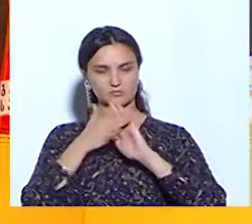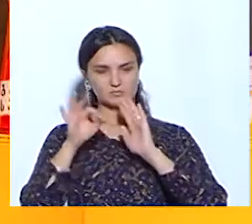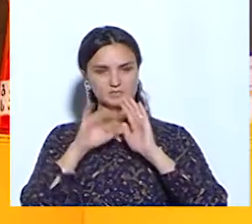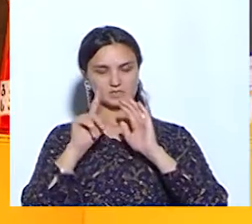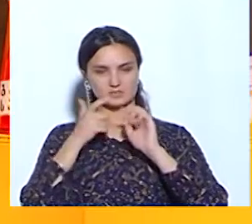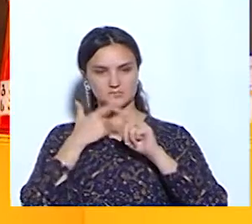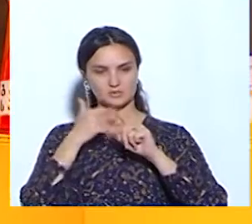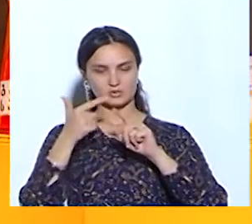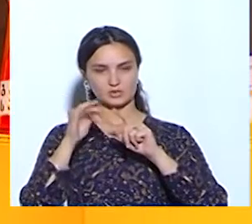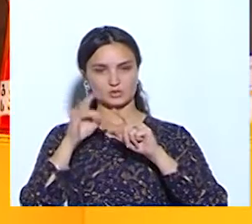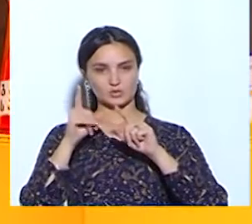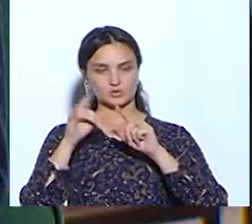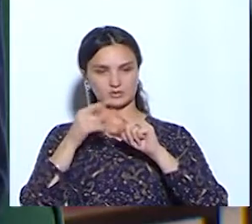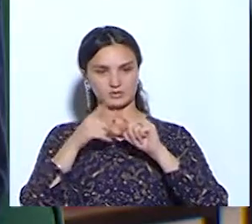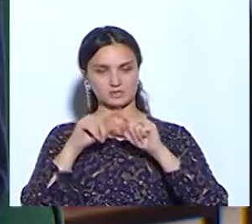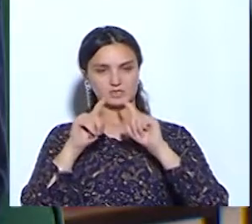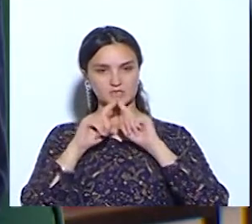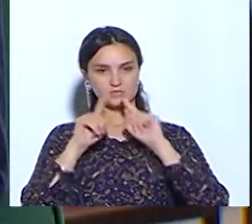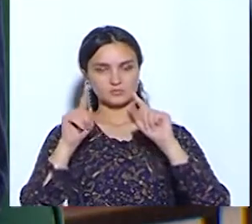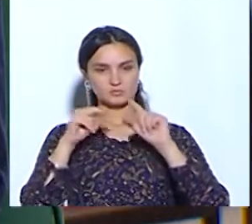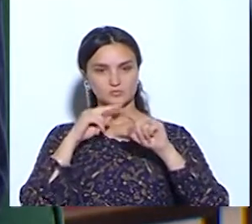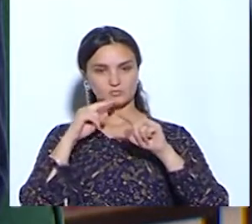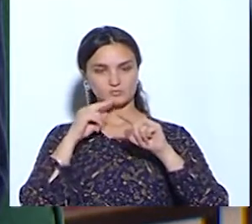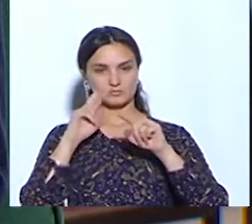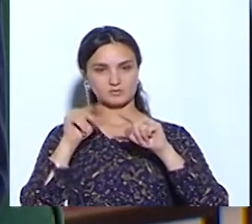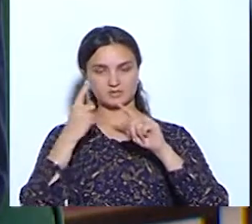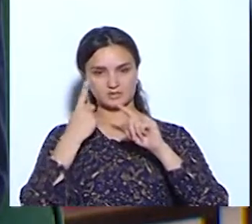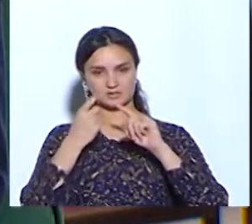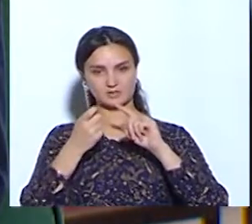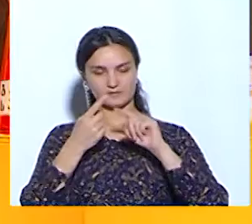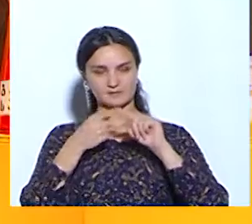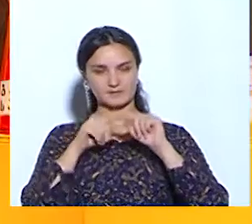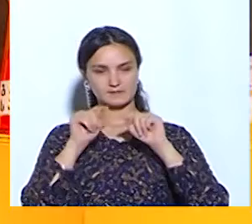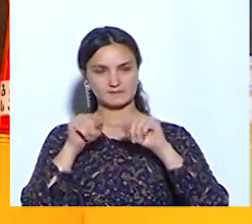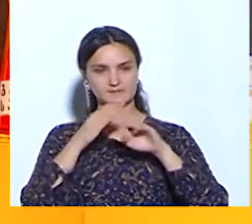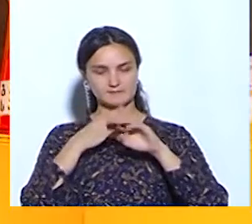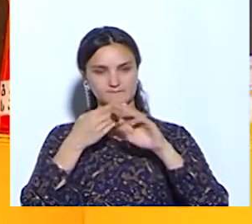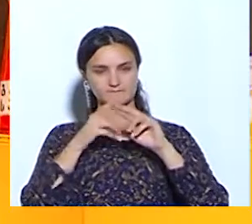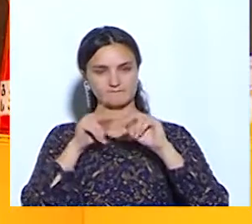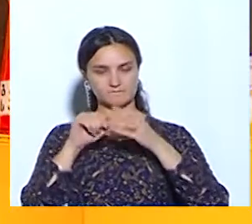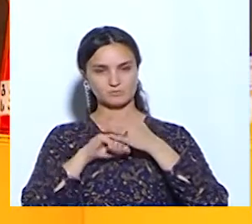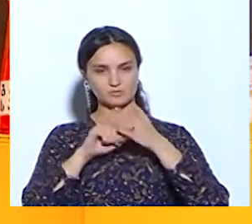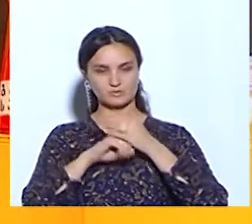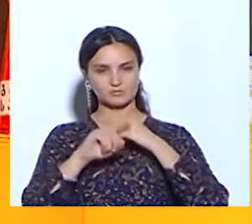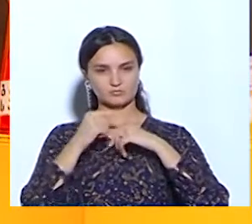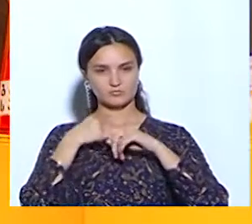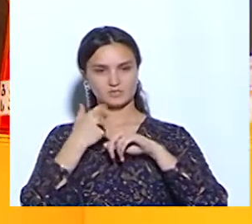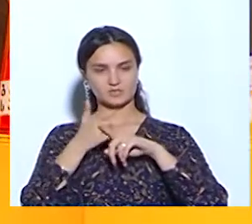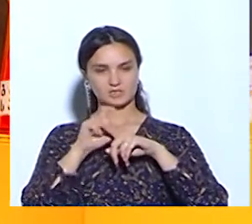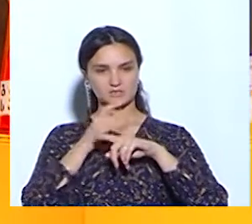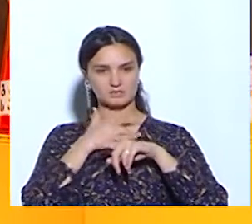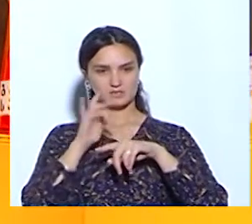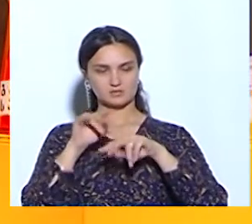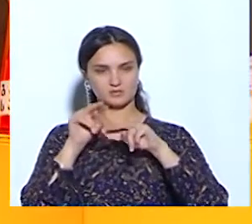რაზედაც ბატონი გიორგი განსაკუთრებით ხასს უსვამს და მიგითითებთ, ეს არის ის საბაბი, რომ ჩვენ ძალიან